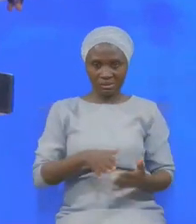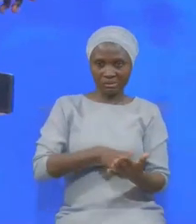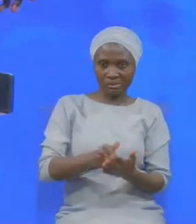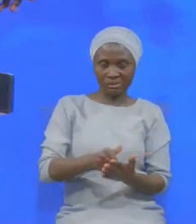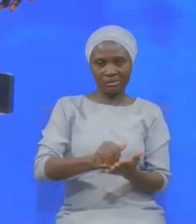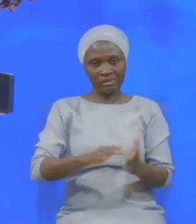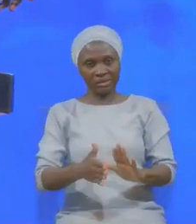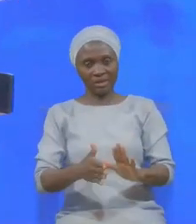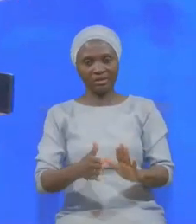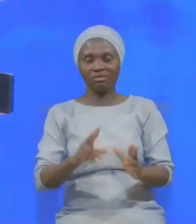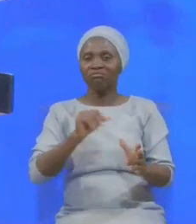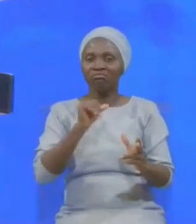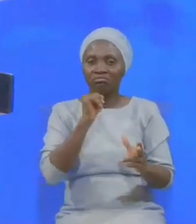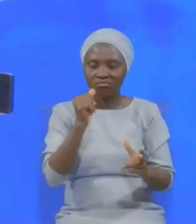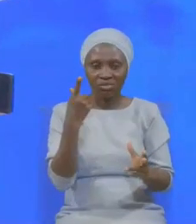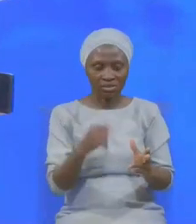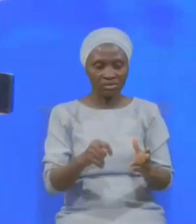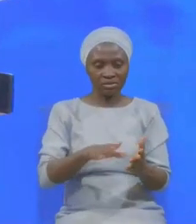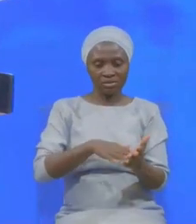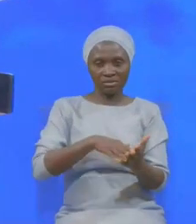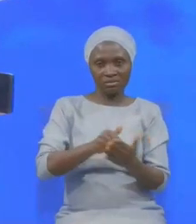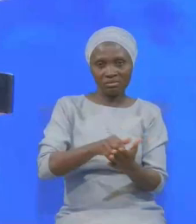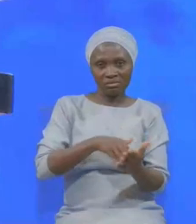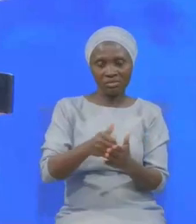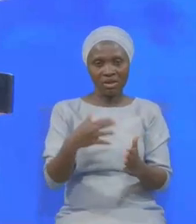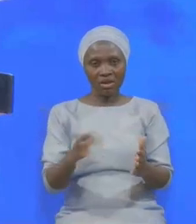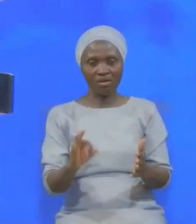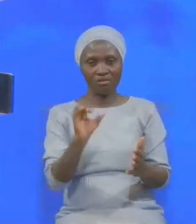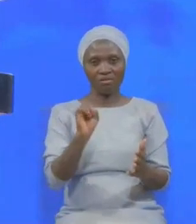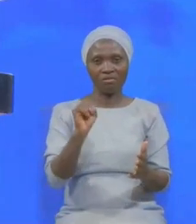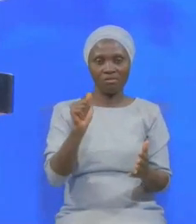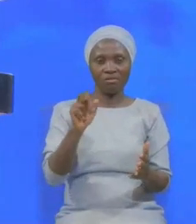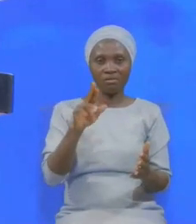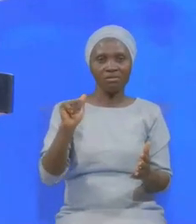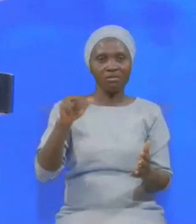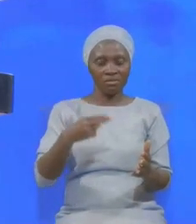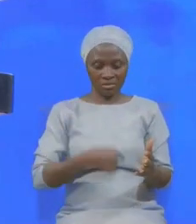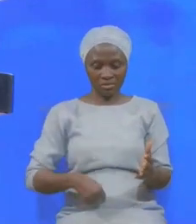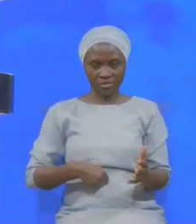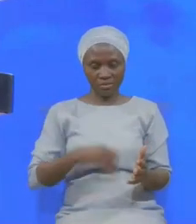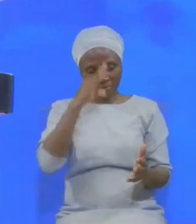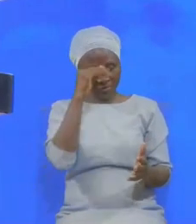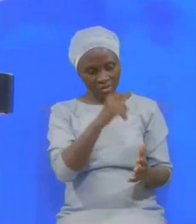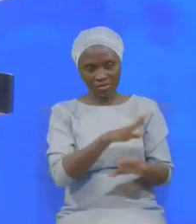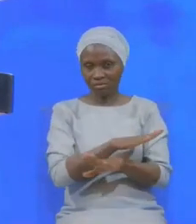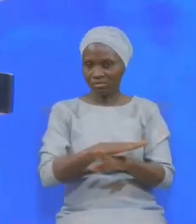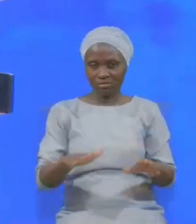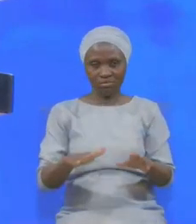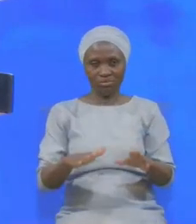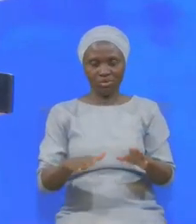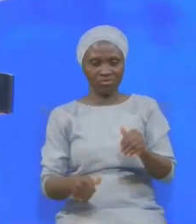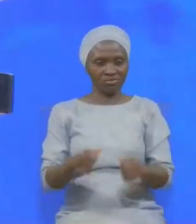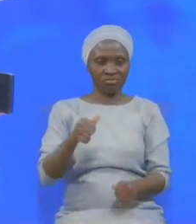usé, puisqu'il avait près de 100 ans et que Sarah n'était plus en état d'avoir des enfants. Il ne douta point